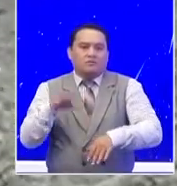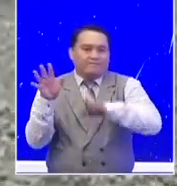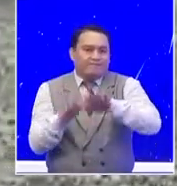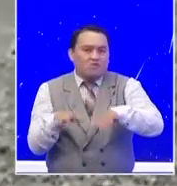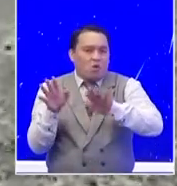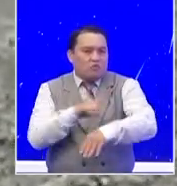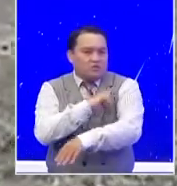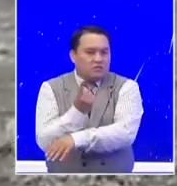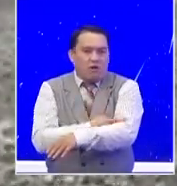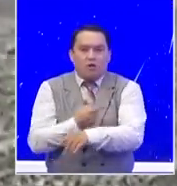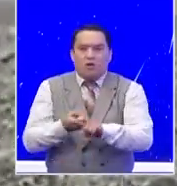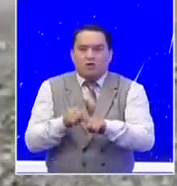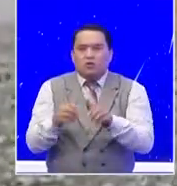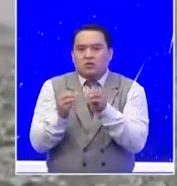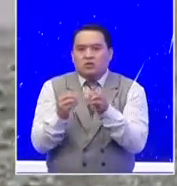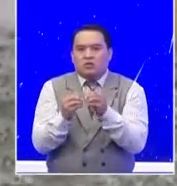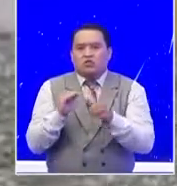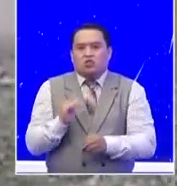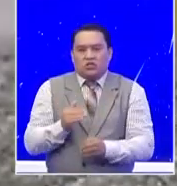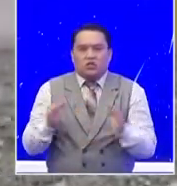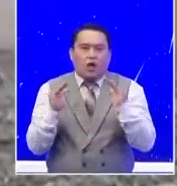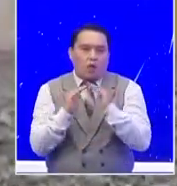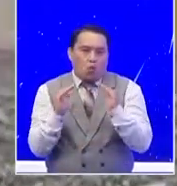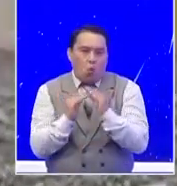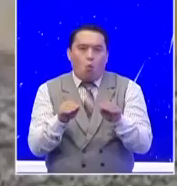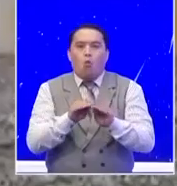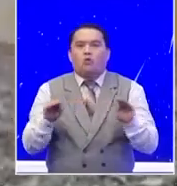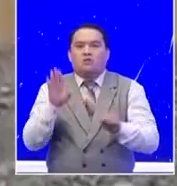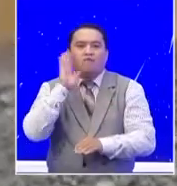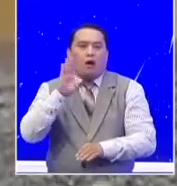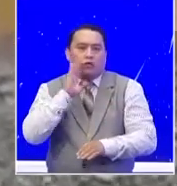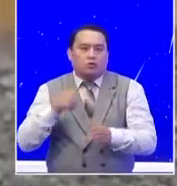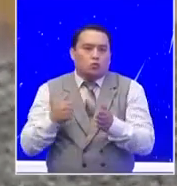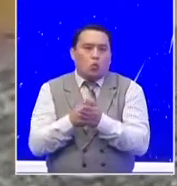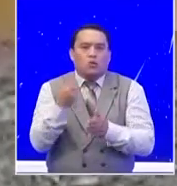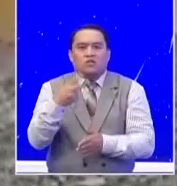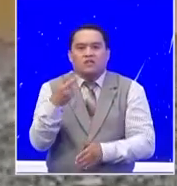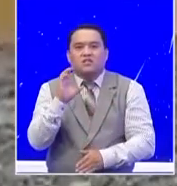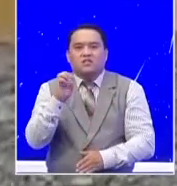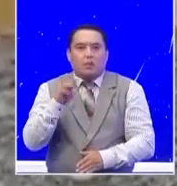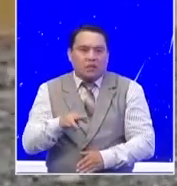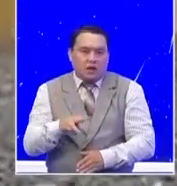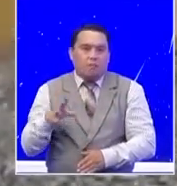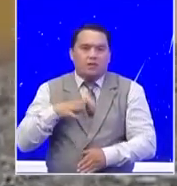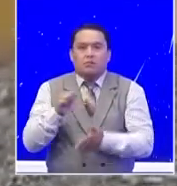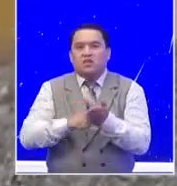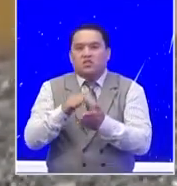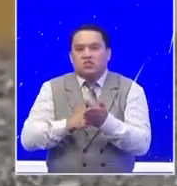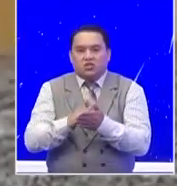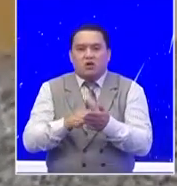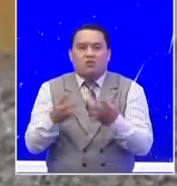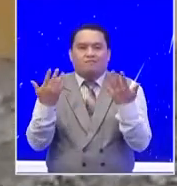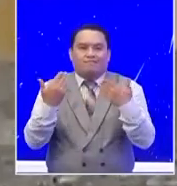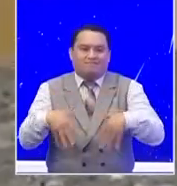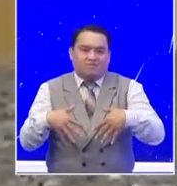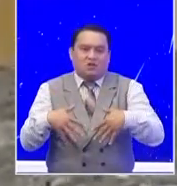ливень, ставший причиной потопления 10 частных домов. Уровень воды в них достигал 20 сантиметров. Это стало причиной частичного